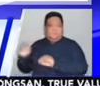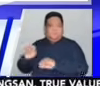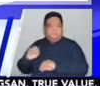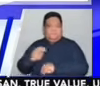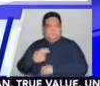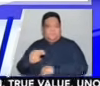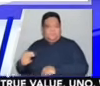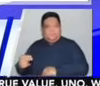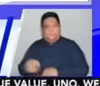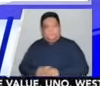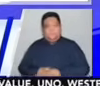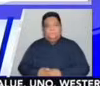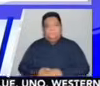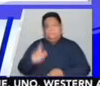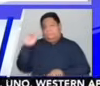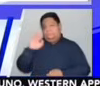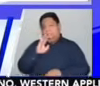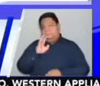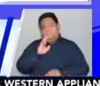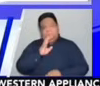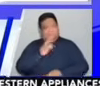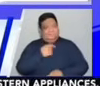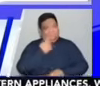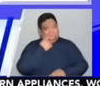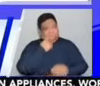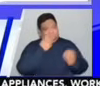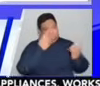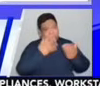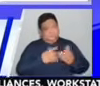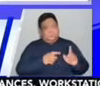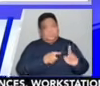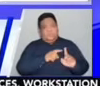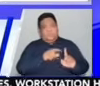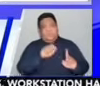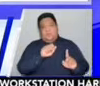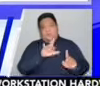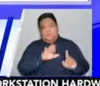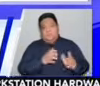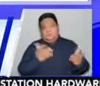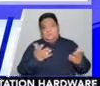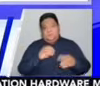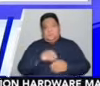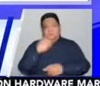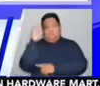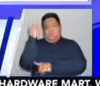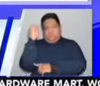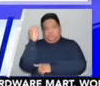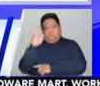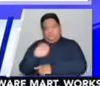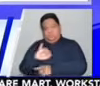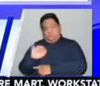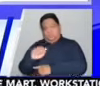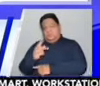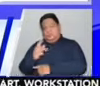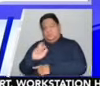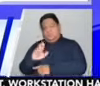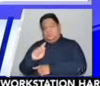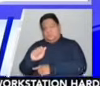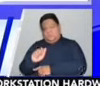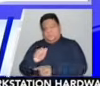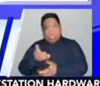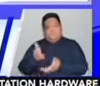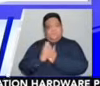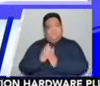report si Alice go is in jakarta the request for the deportation of